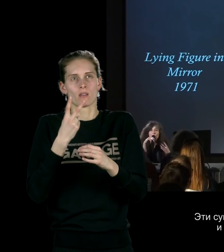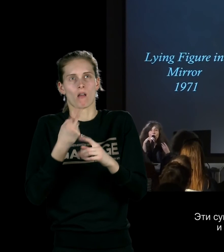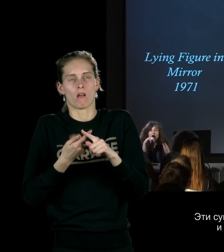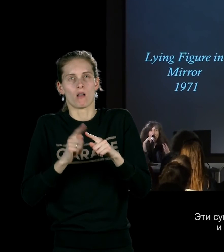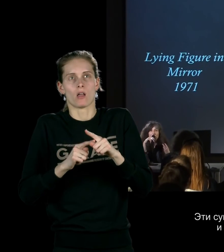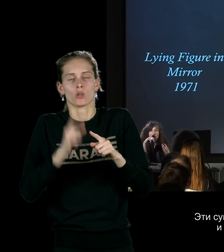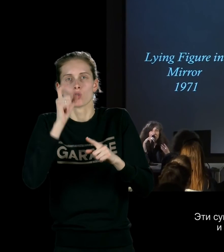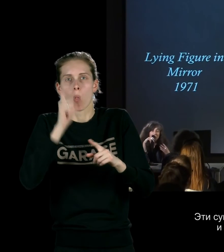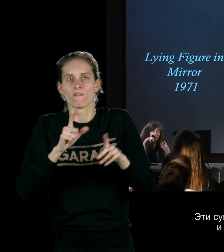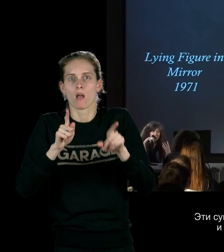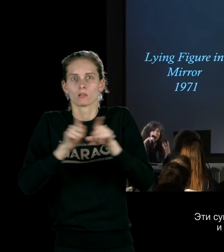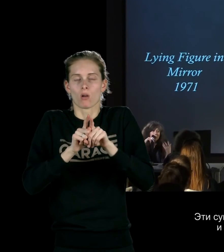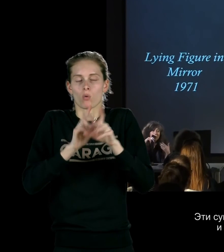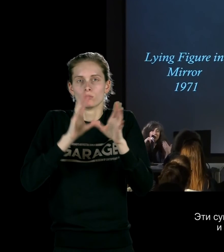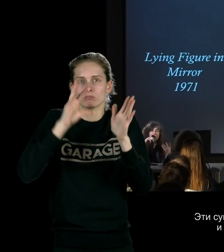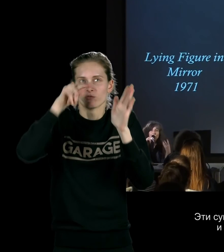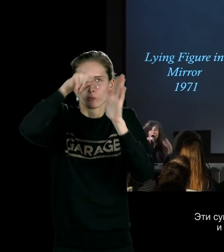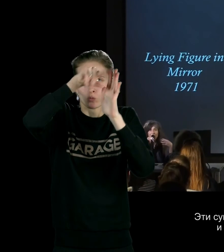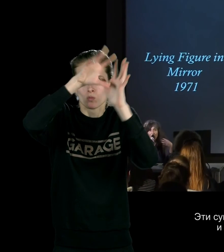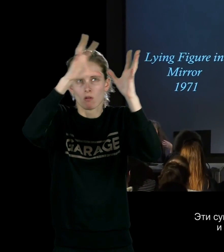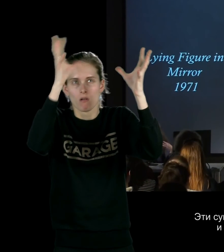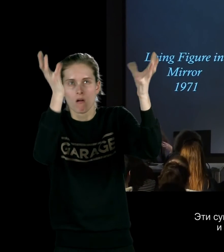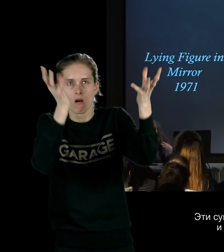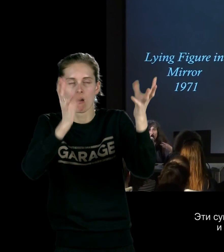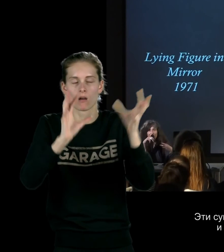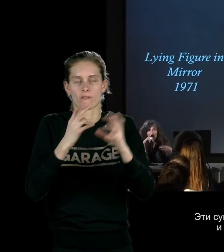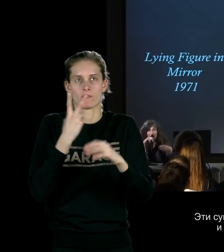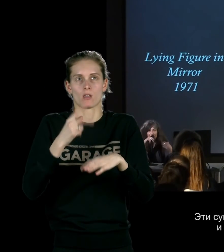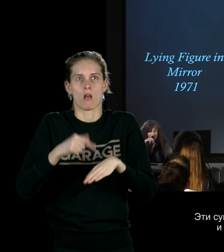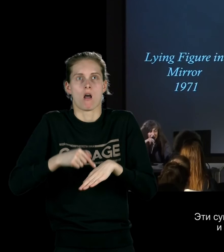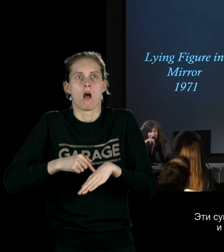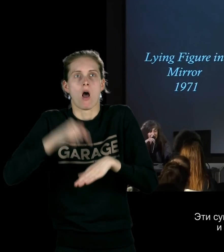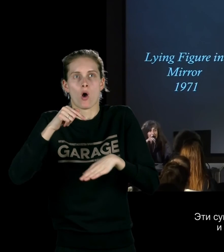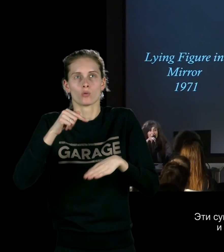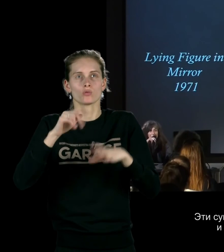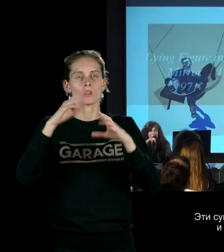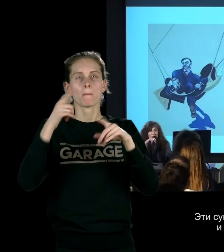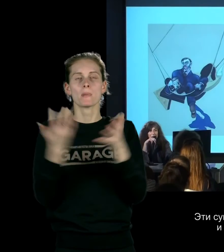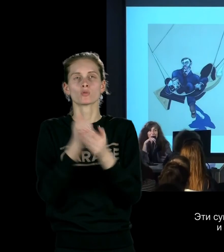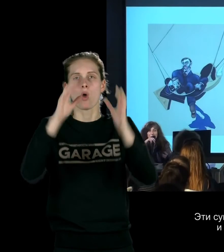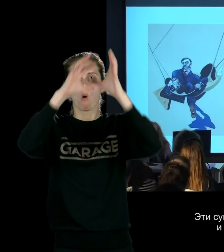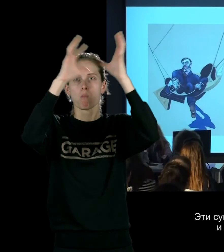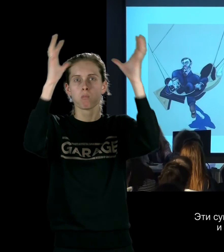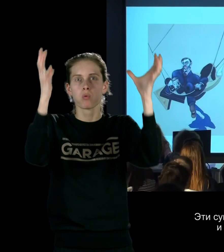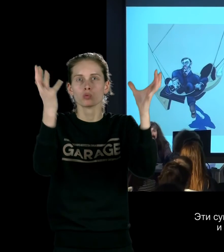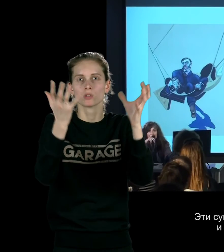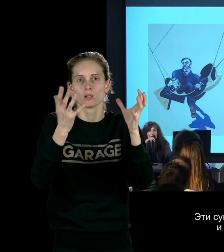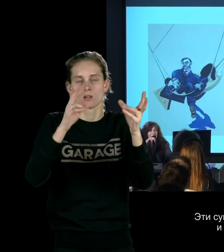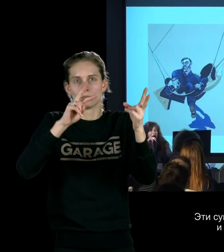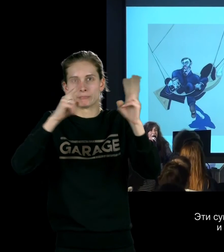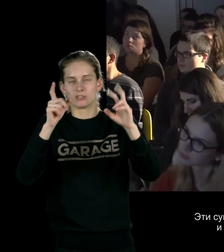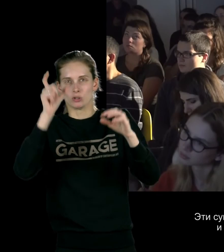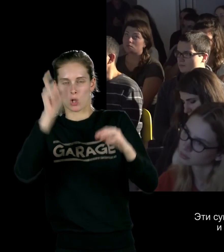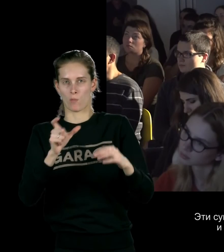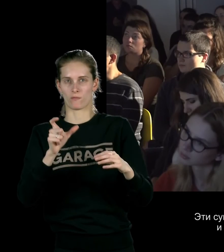своим ощущением, своими ощущениями вызванных жизни, они как бы готовы измениться, когда